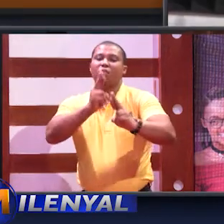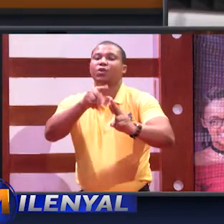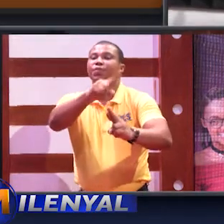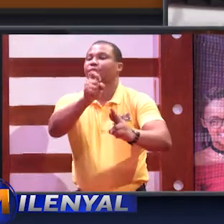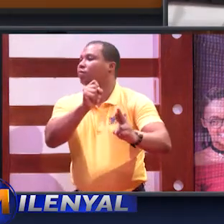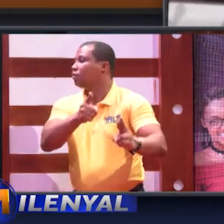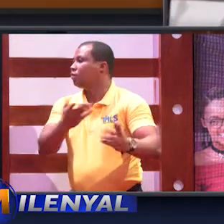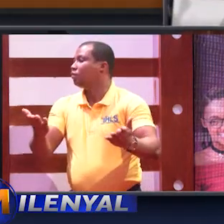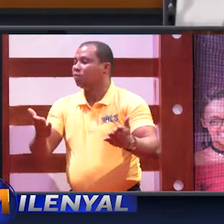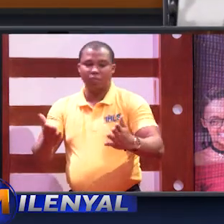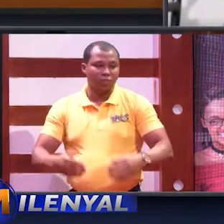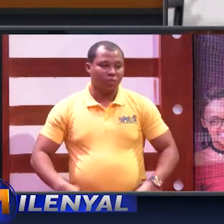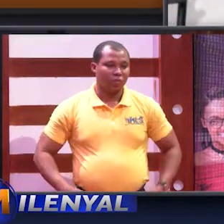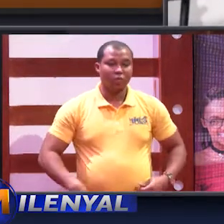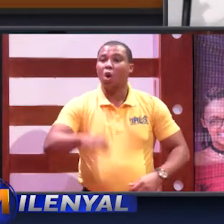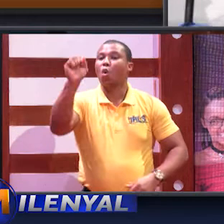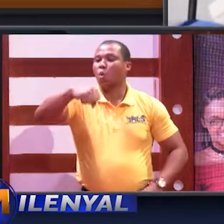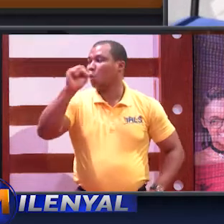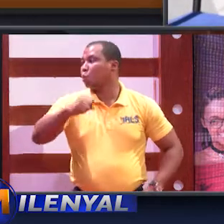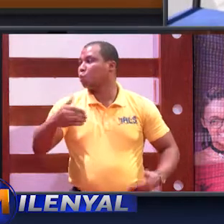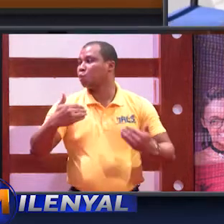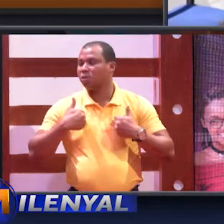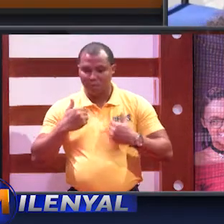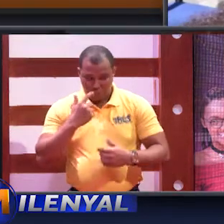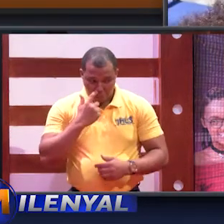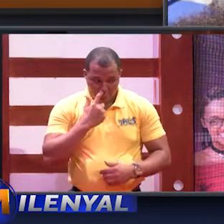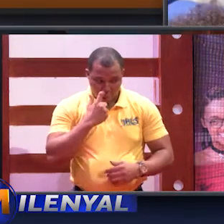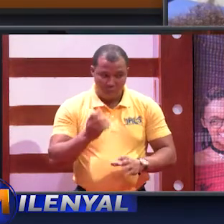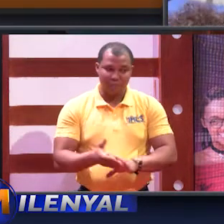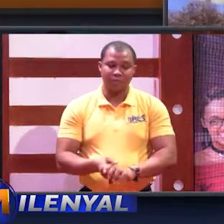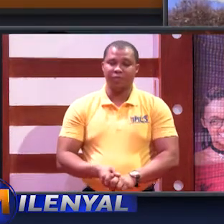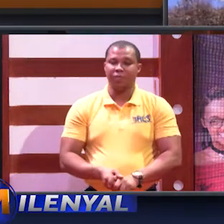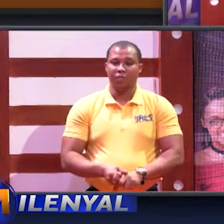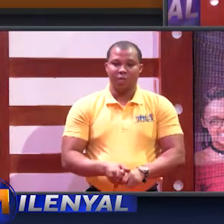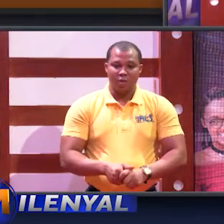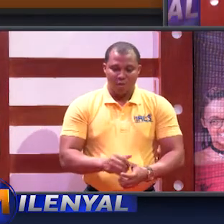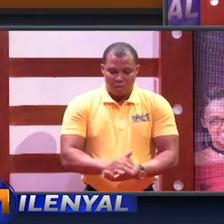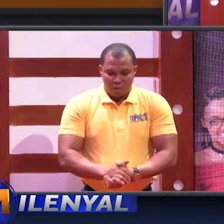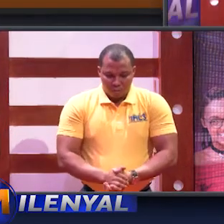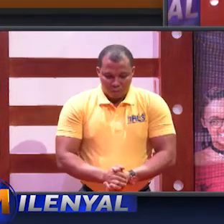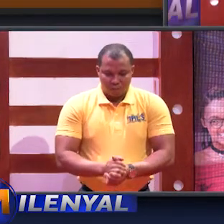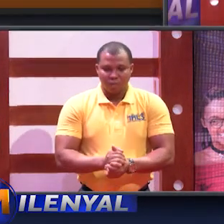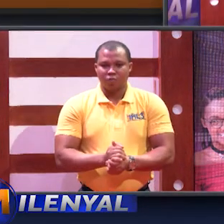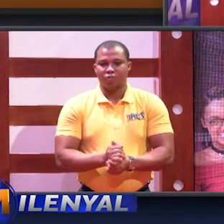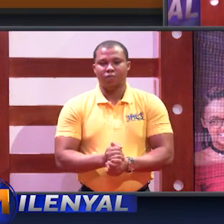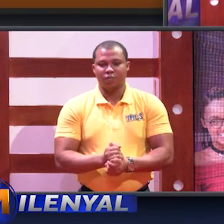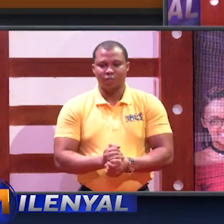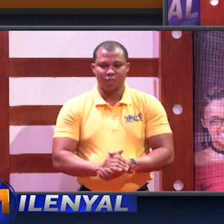Il y a une question? Ok. Oui. Oui. Parce que moi. Ok. Wisna. Oui,